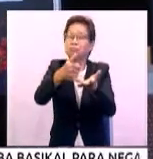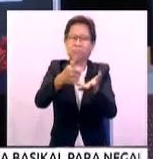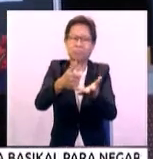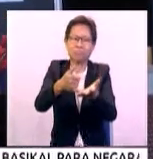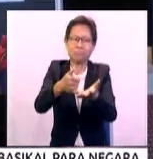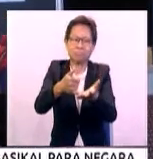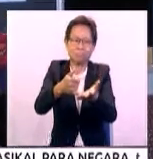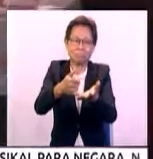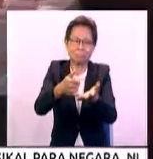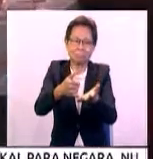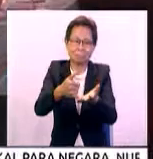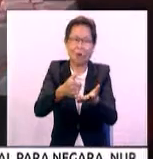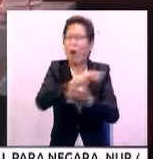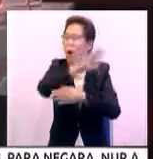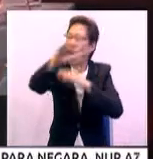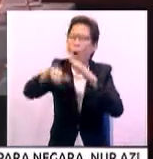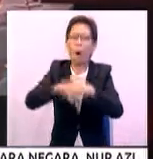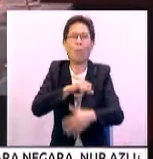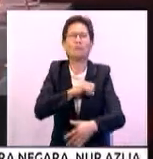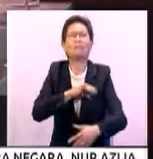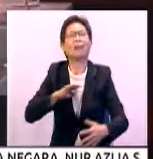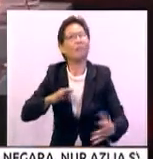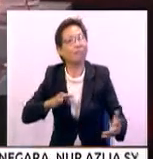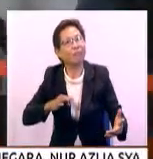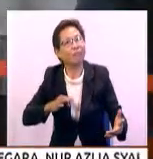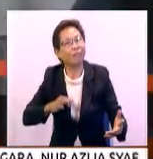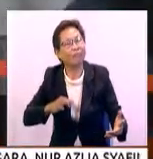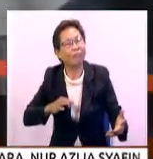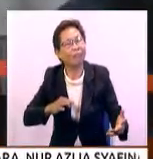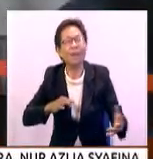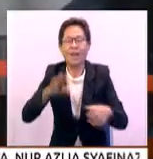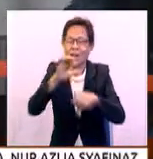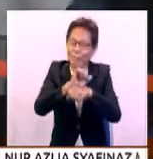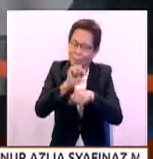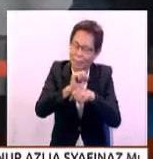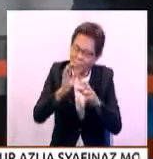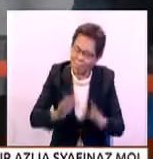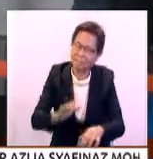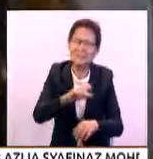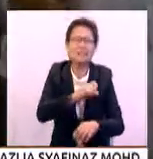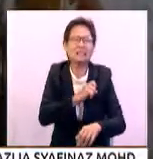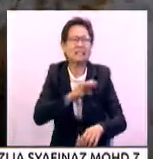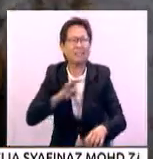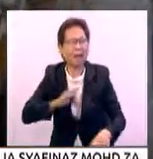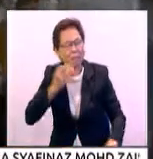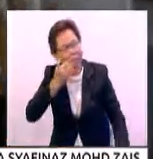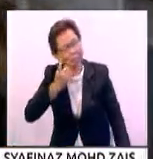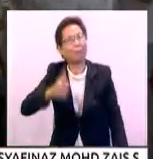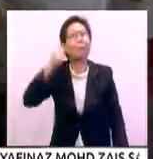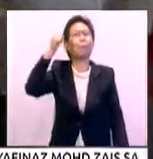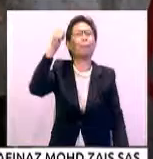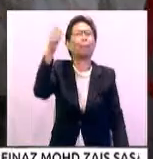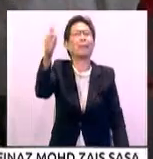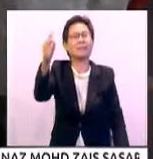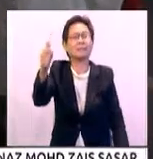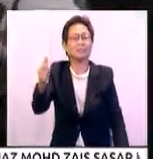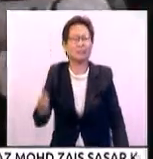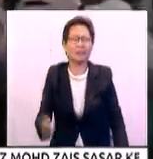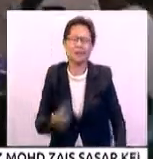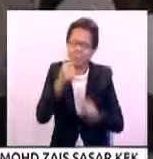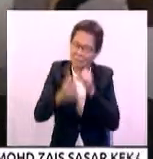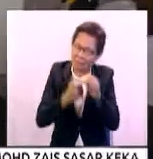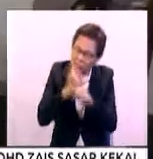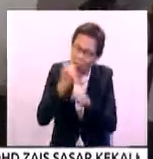kita. All stars kita panggilnya. Tapi kaki tangan kami adalah terbaik. Dan tiap-tiap tahun